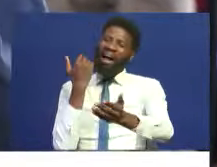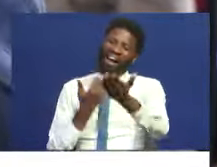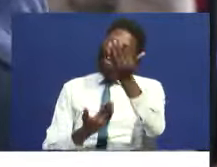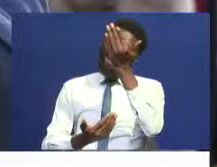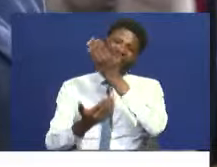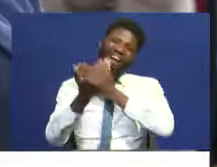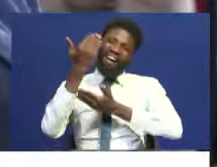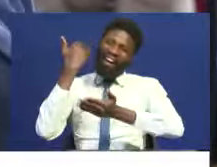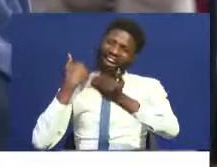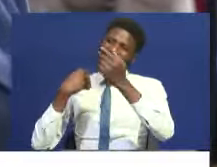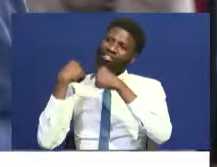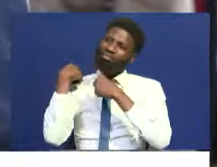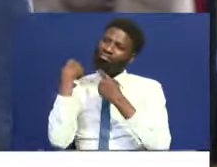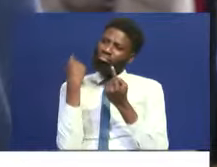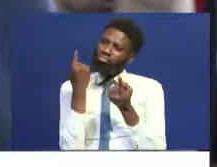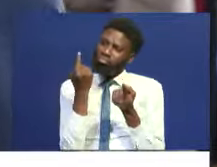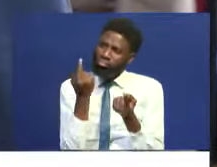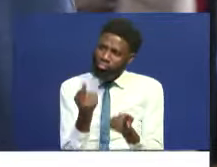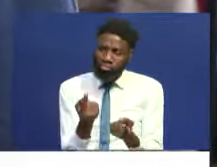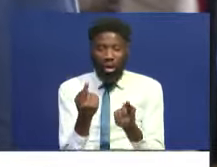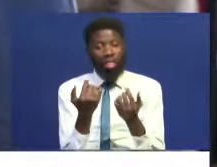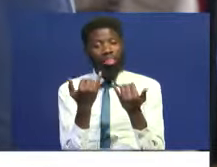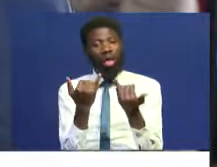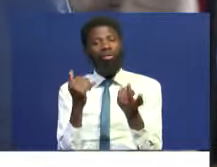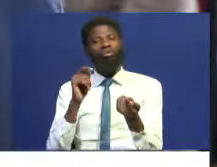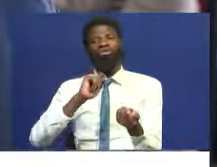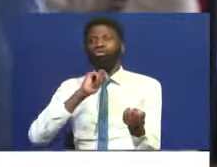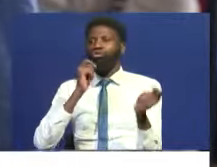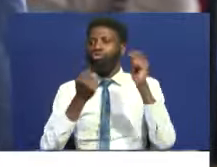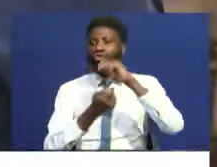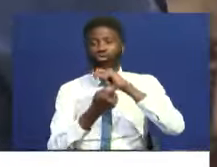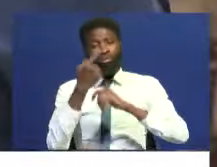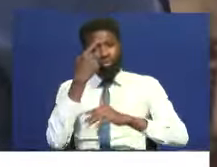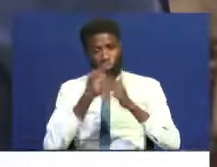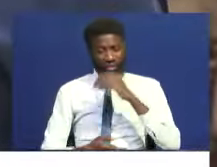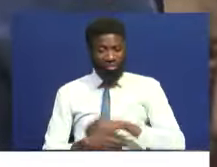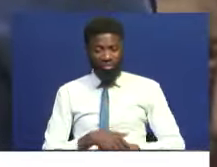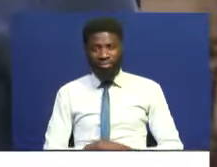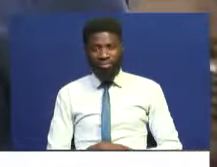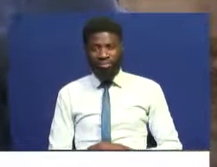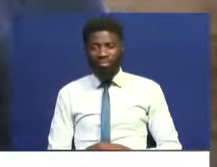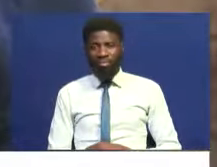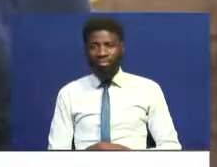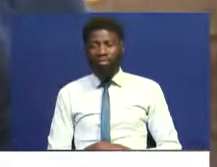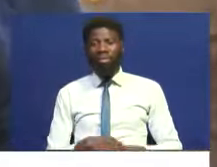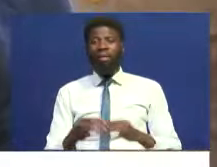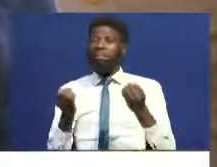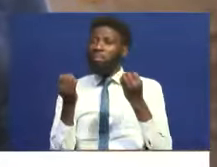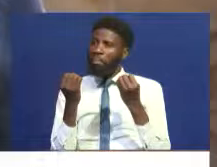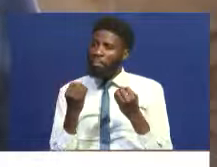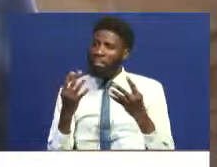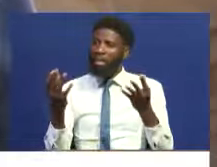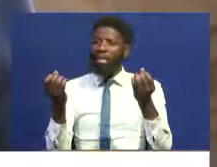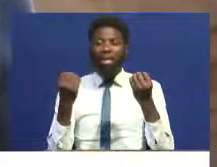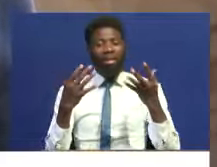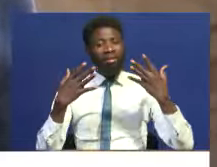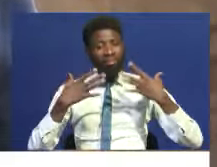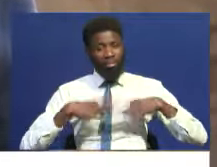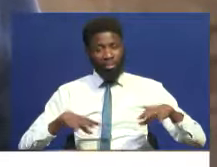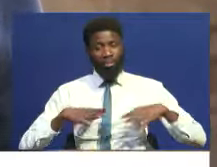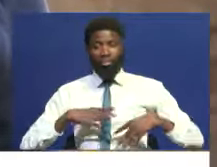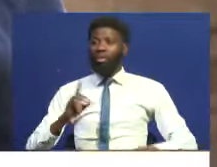Ile kitu imebadilika Kenya ni mjadala umebadilika. Wale wengi unaona wakiandamana